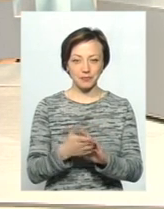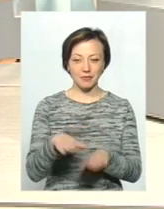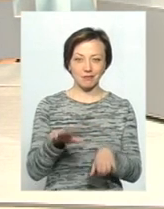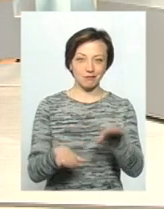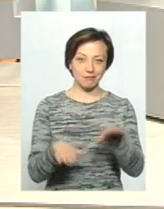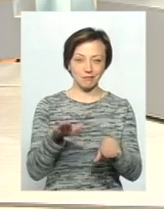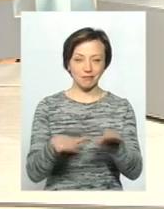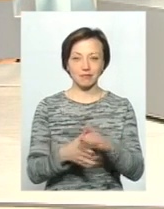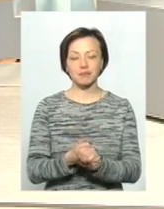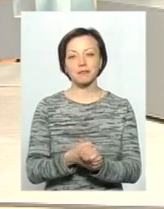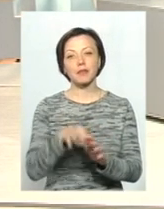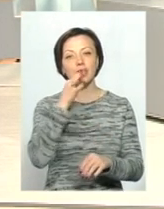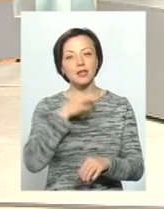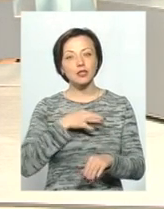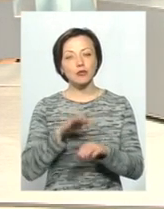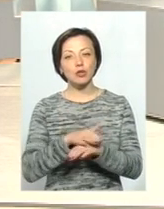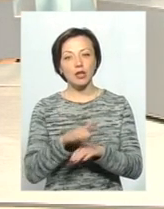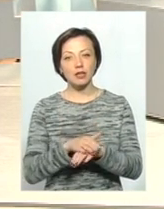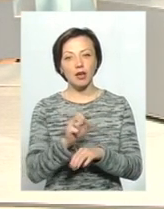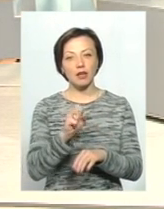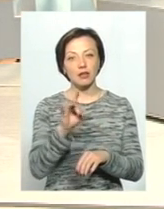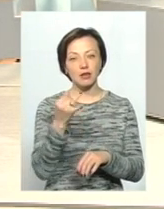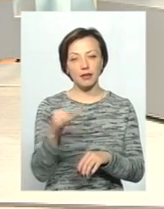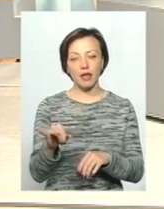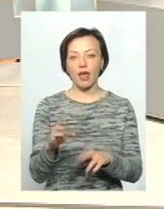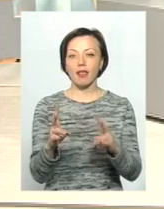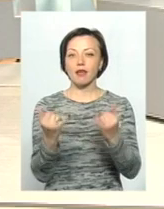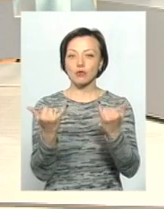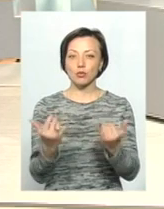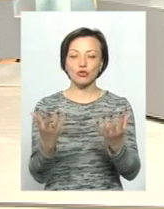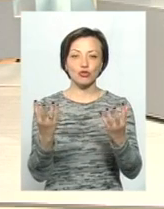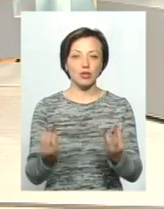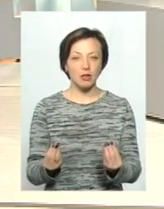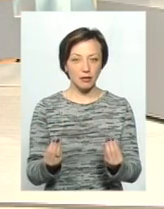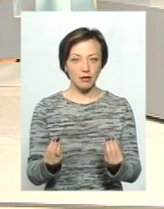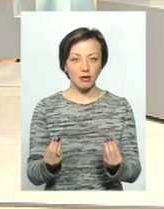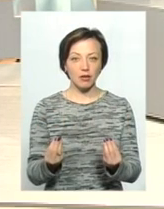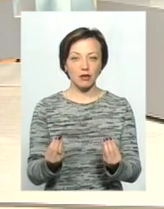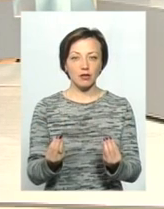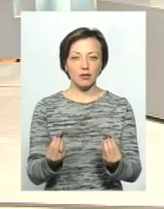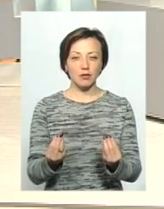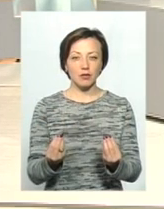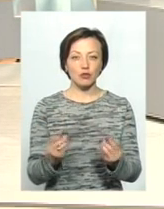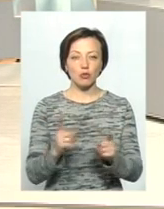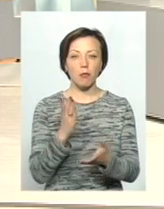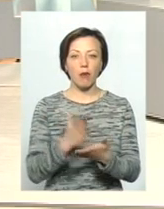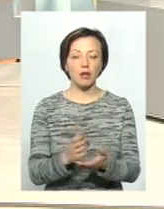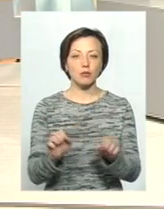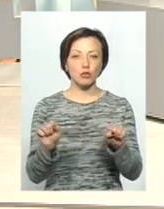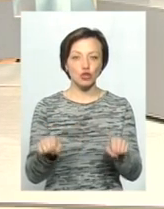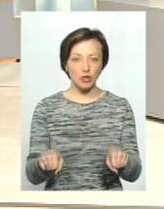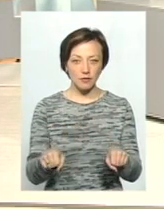коливаннях. Скажіть, будь ласка, Андрію, на сьогоднішній день для того, щоб мати